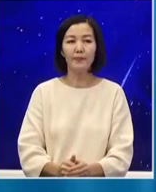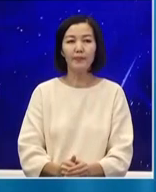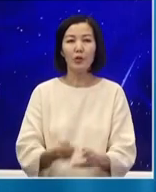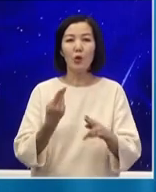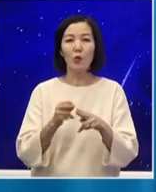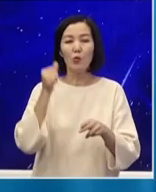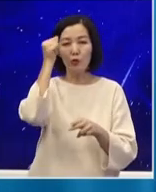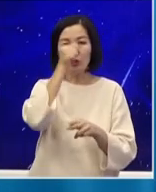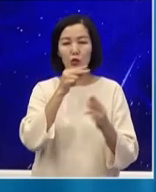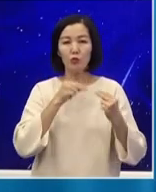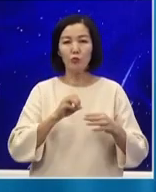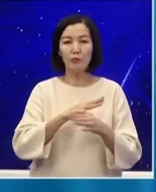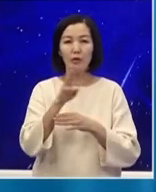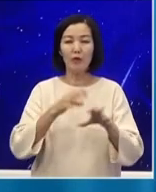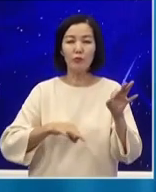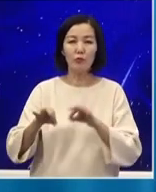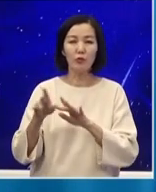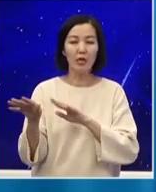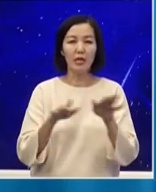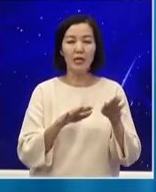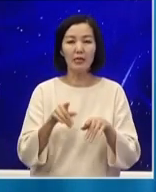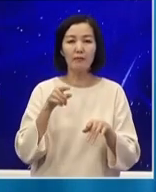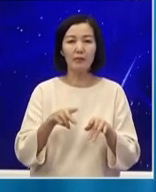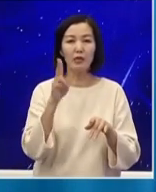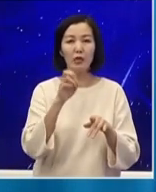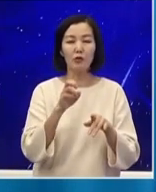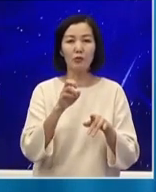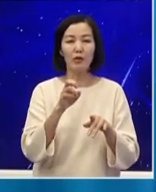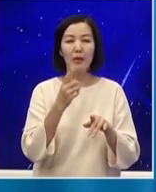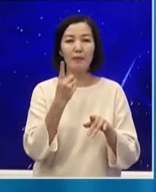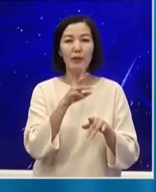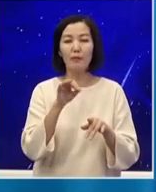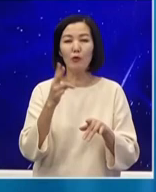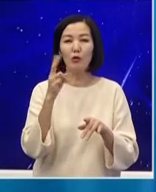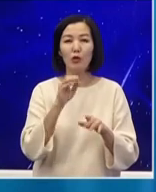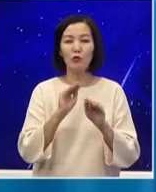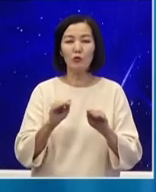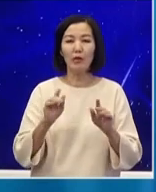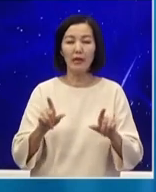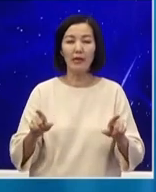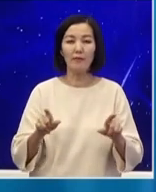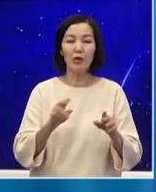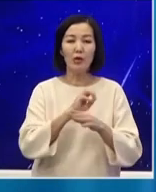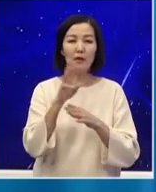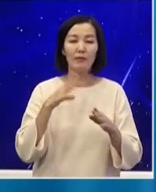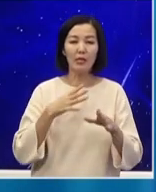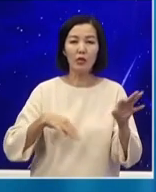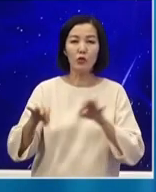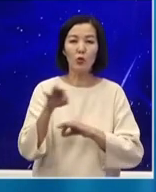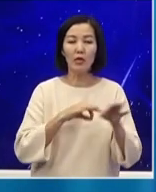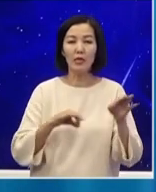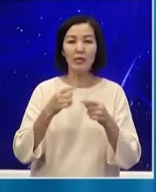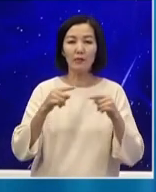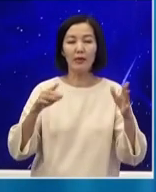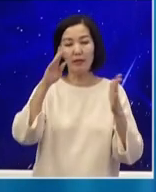жол жұмыспен қамтудың қолдау шараларымен 1 200 000 адам қамтылады. Ол шаралар еңбек бағдарламасы, жұмыспен қамту жол картасы және